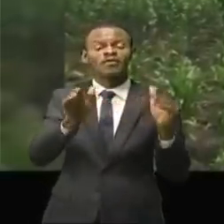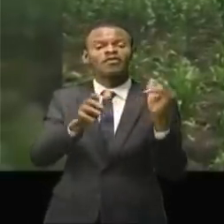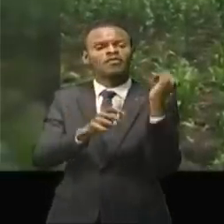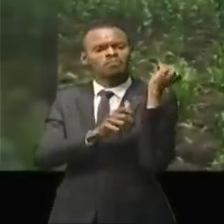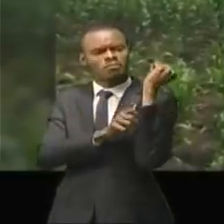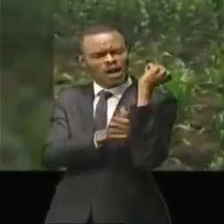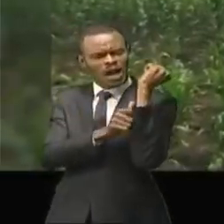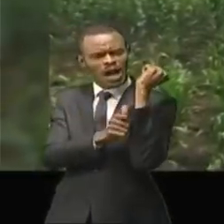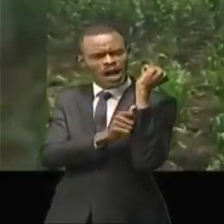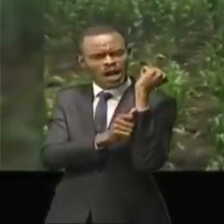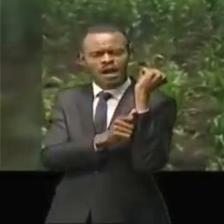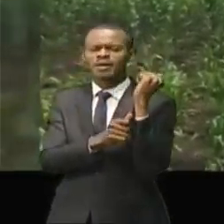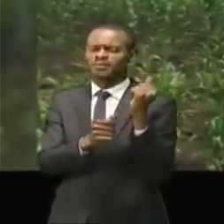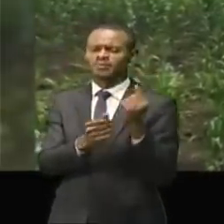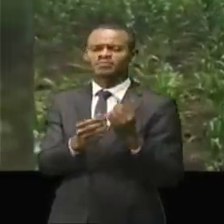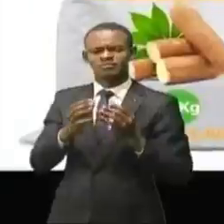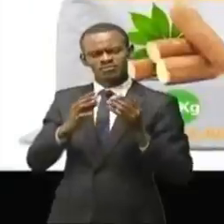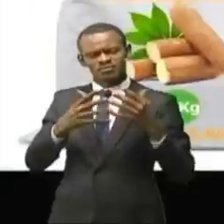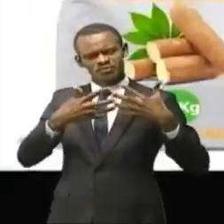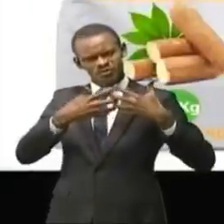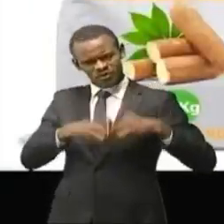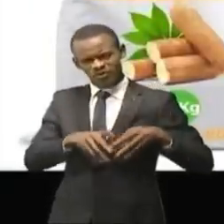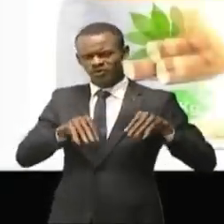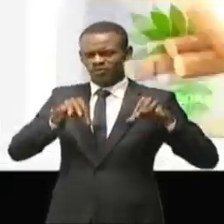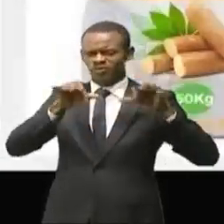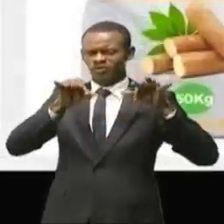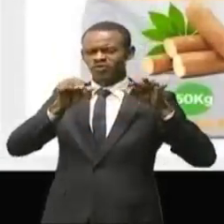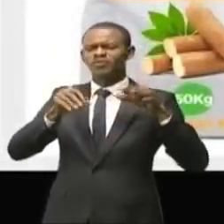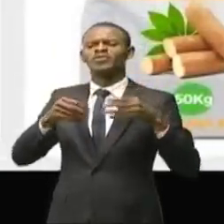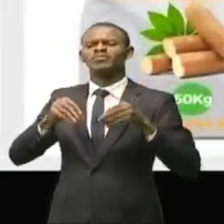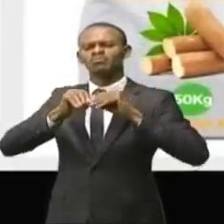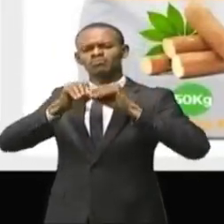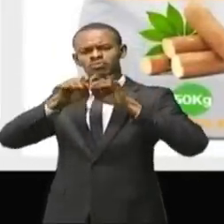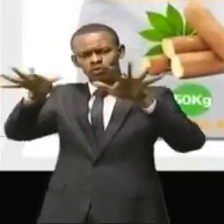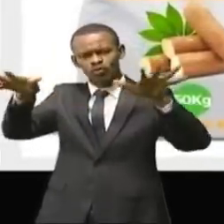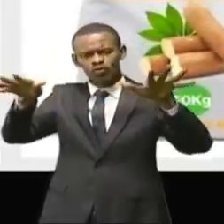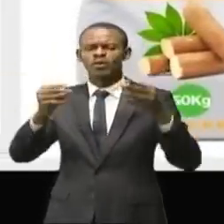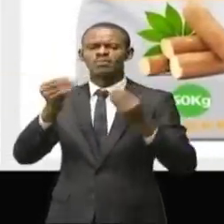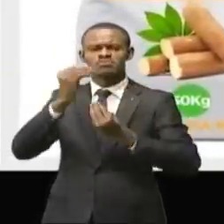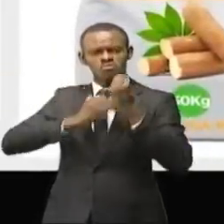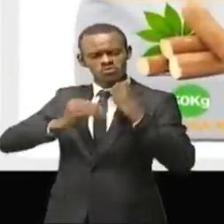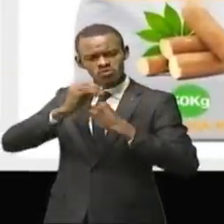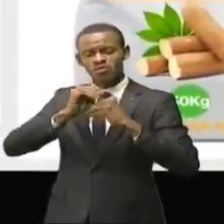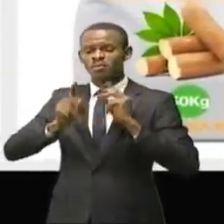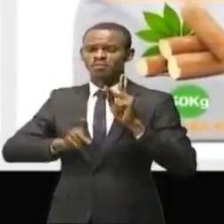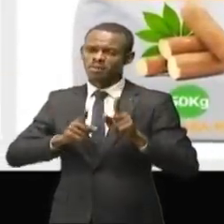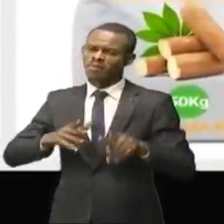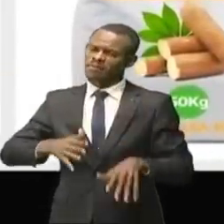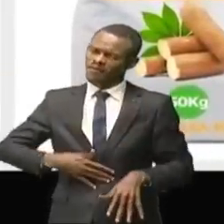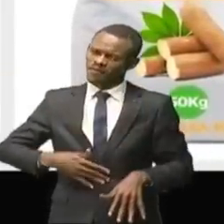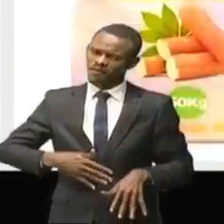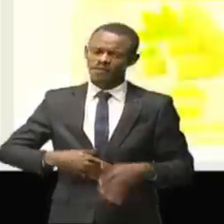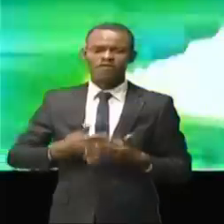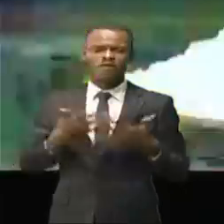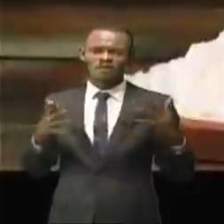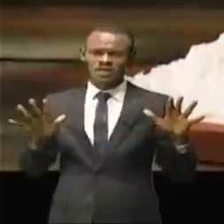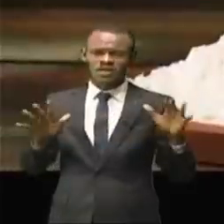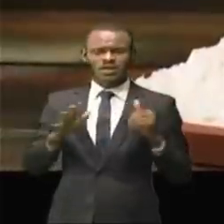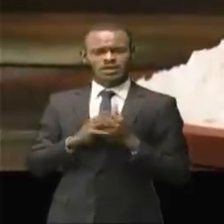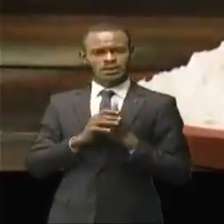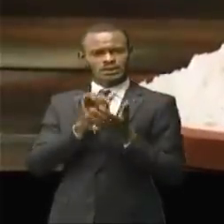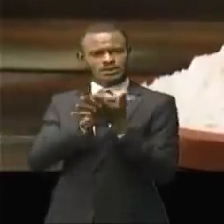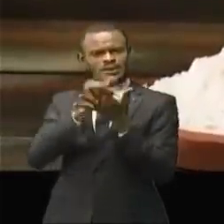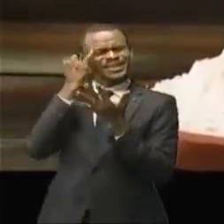conditionné selon les règles la farine de maïs béton pour le peuple nous allons ici est un modèle de